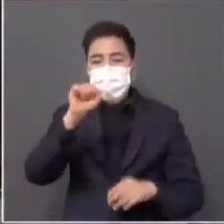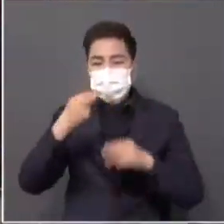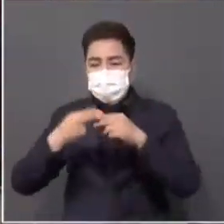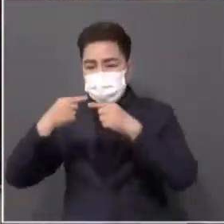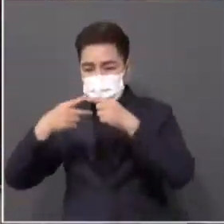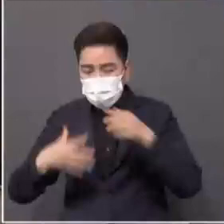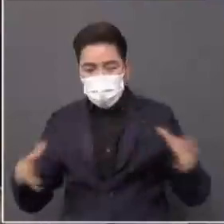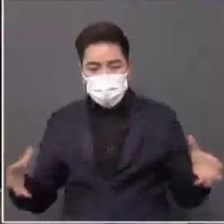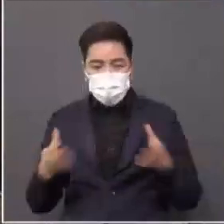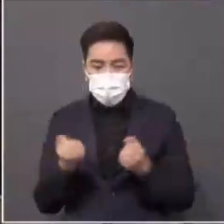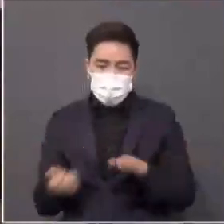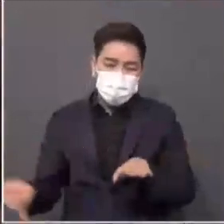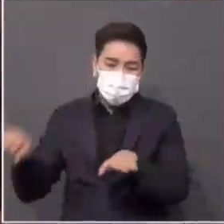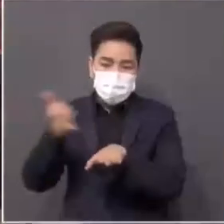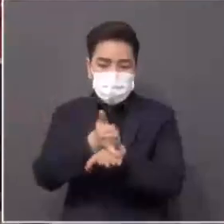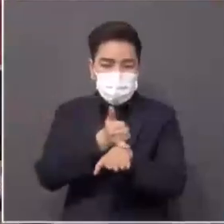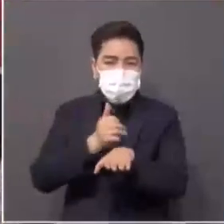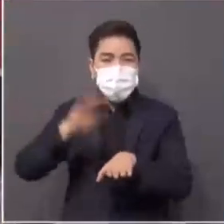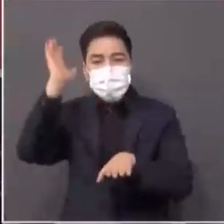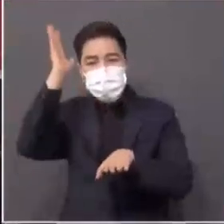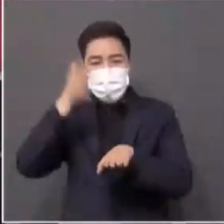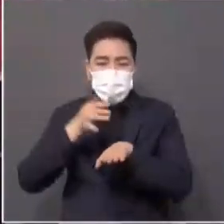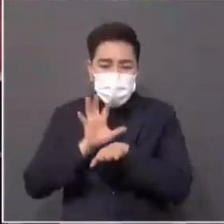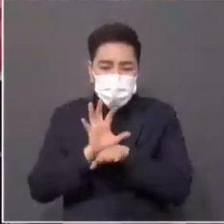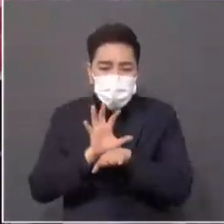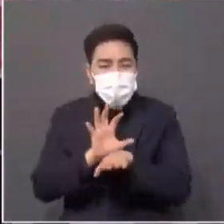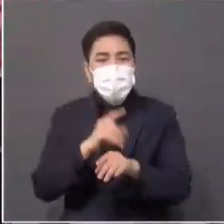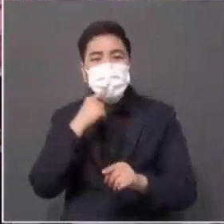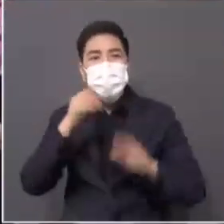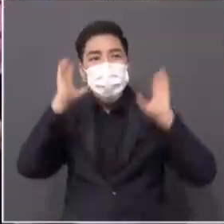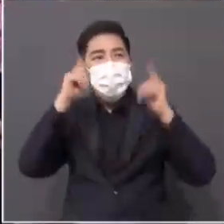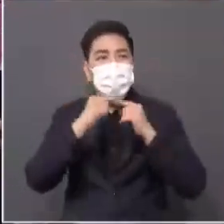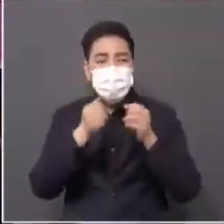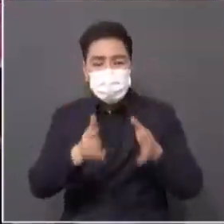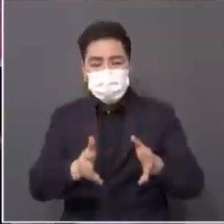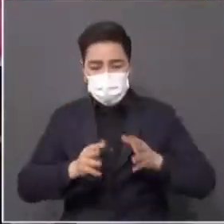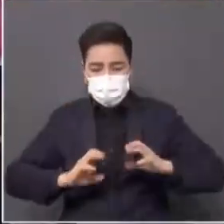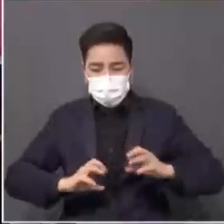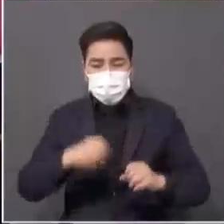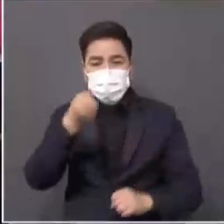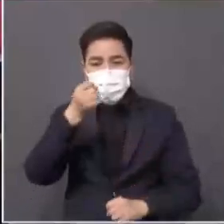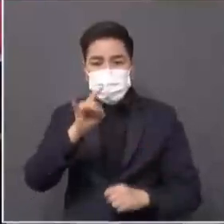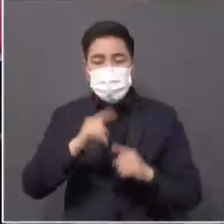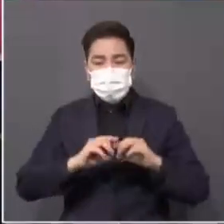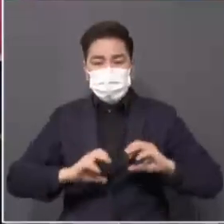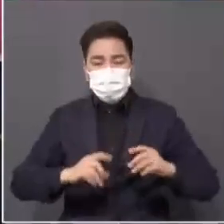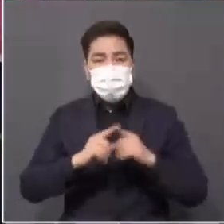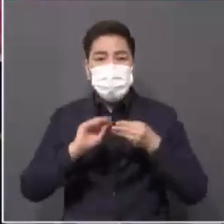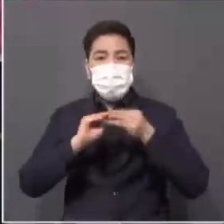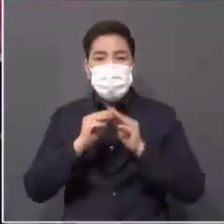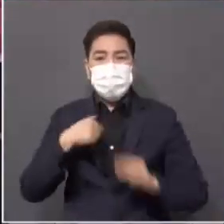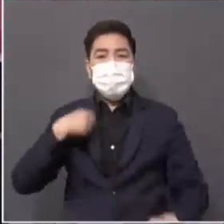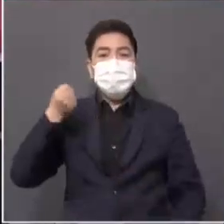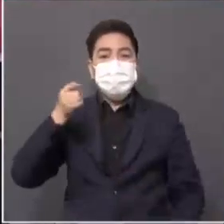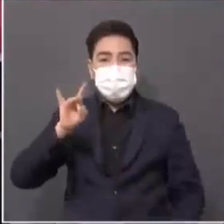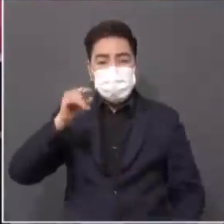รายชื่อของพรรคเกาะขึ้นรถแห่ขึ้นรถลงเรือกันนี่แหละค่ะรถบรรทุกขนาด 18ล้อคล้องจองกับหมายเลข 18